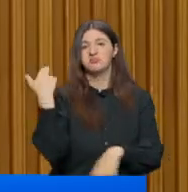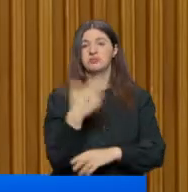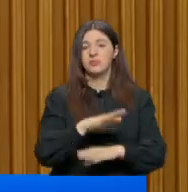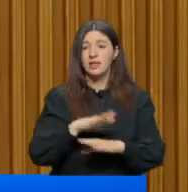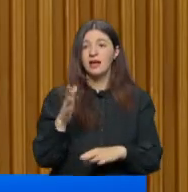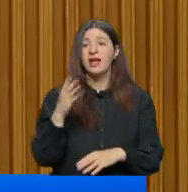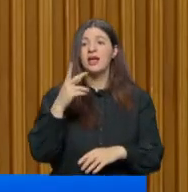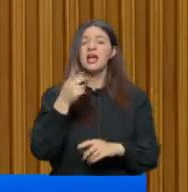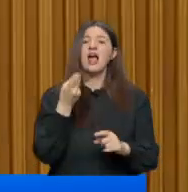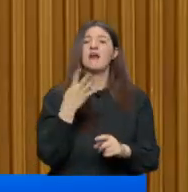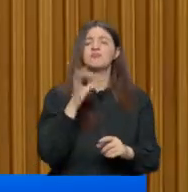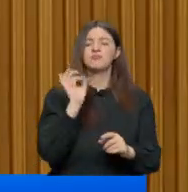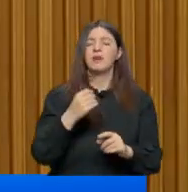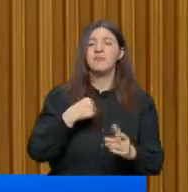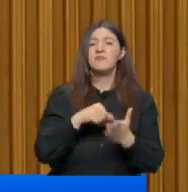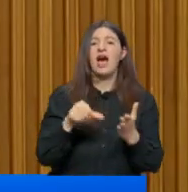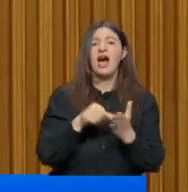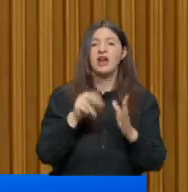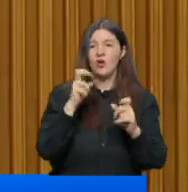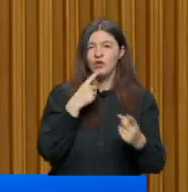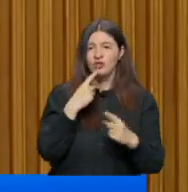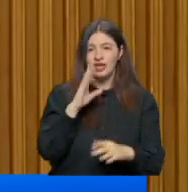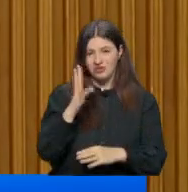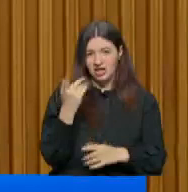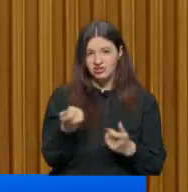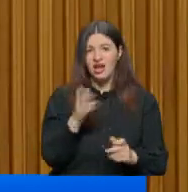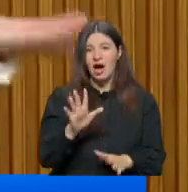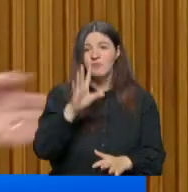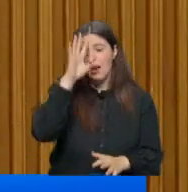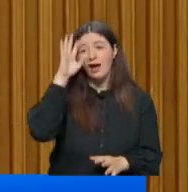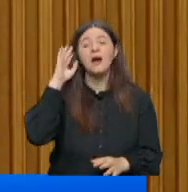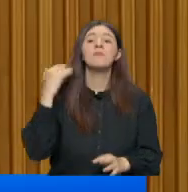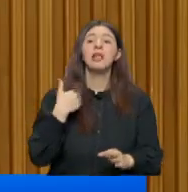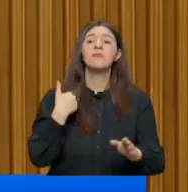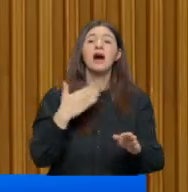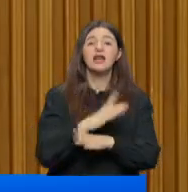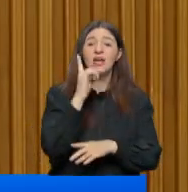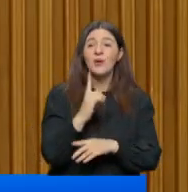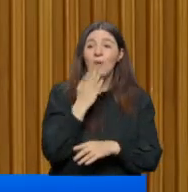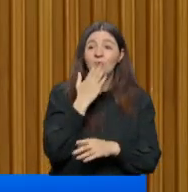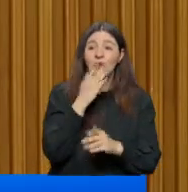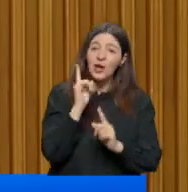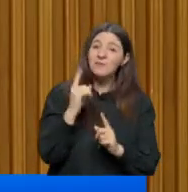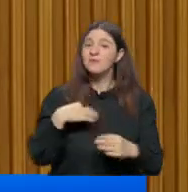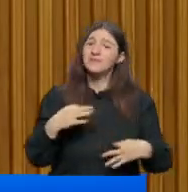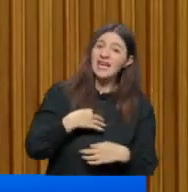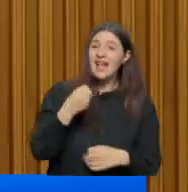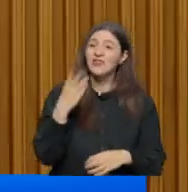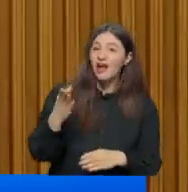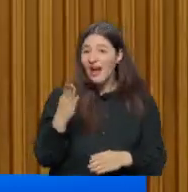Gide bir benim tarihçiliğim üzerinden gidiyor işler. Ama asıl mesleğim ben ilkokul öğretmeniyim Sayın